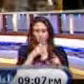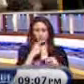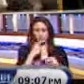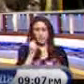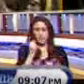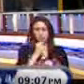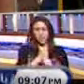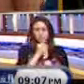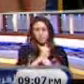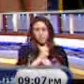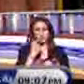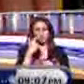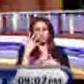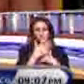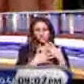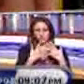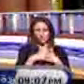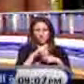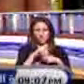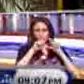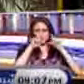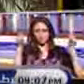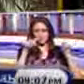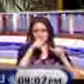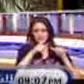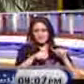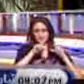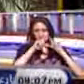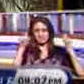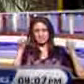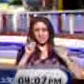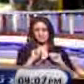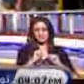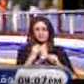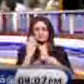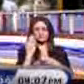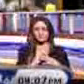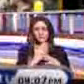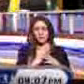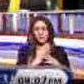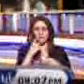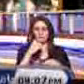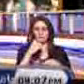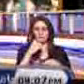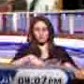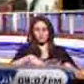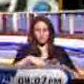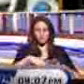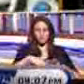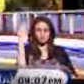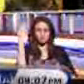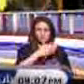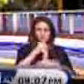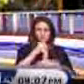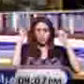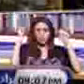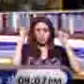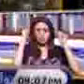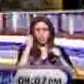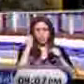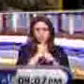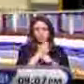أوراسكوم للإنشاء نظموا وقفة حاشدة اليوم أمام أبراج نايل سيتي وقاموا بقطع الطريق في مظاهرة إلا